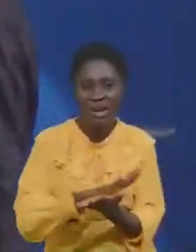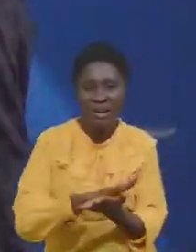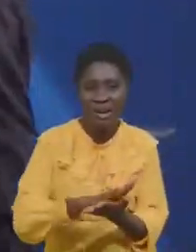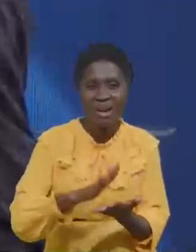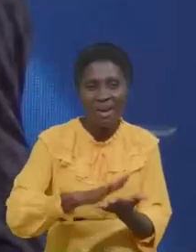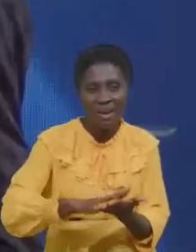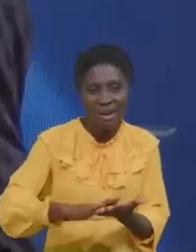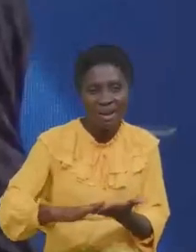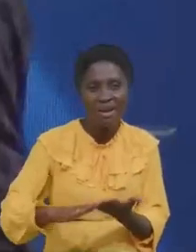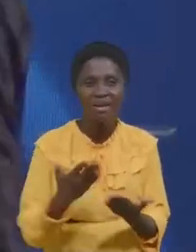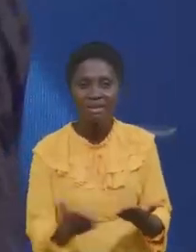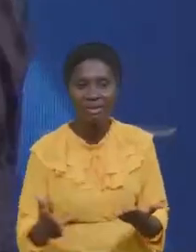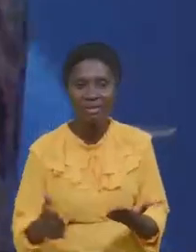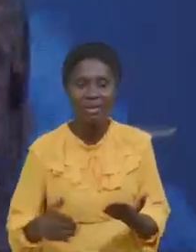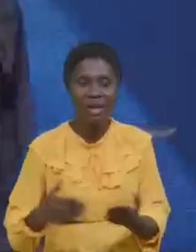souillé